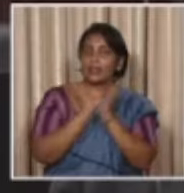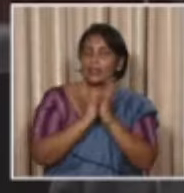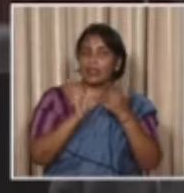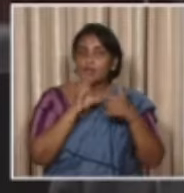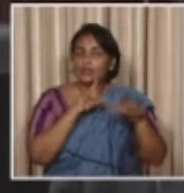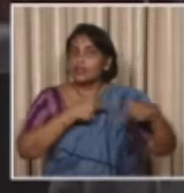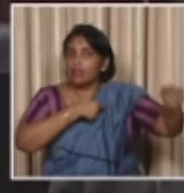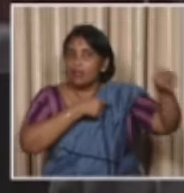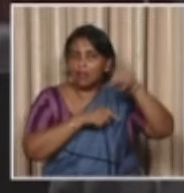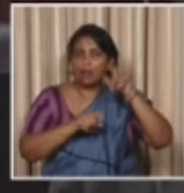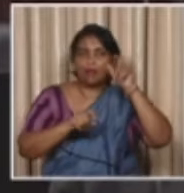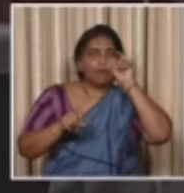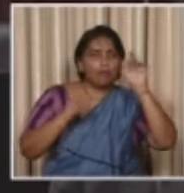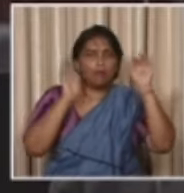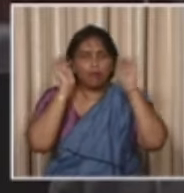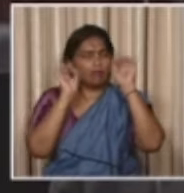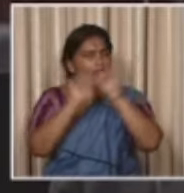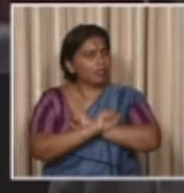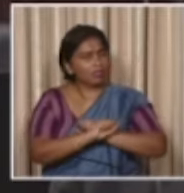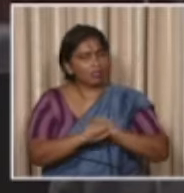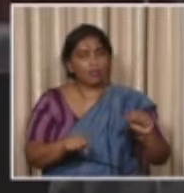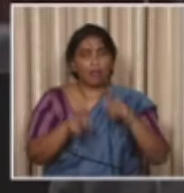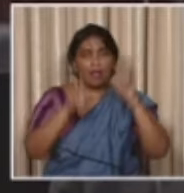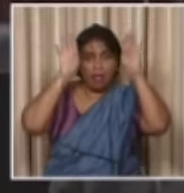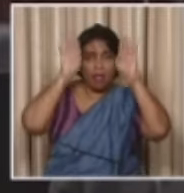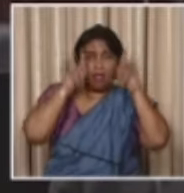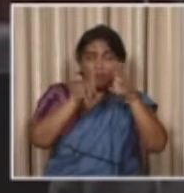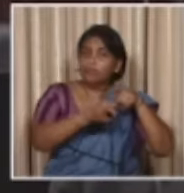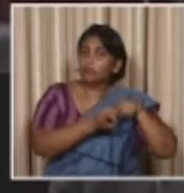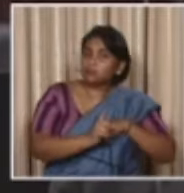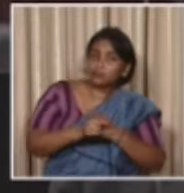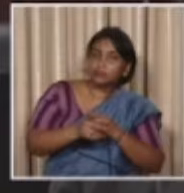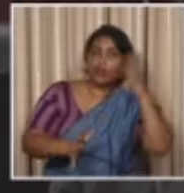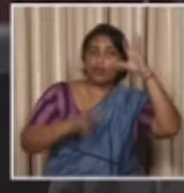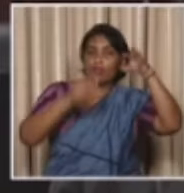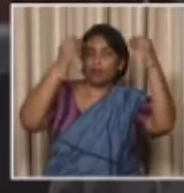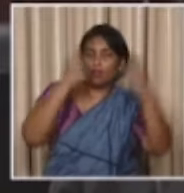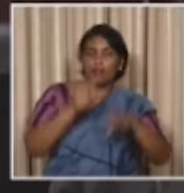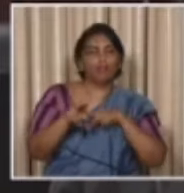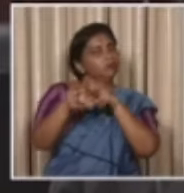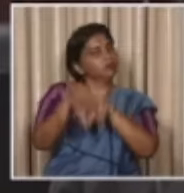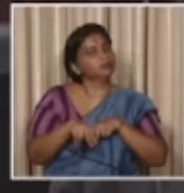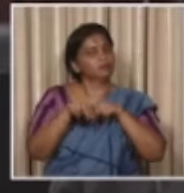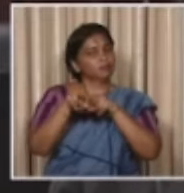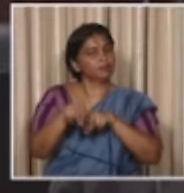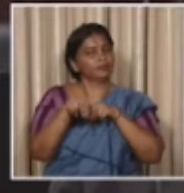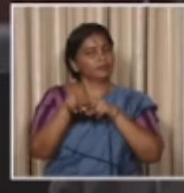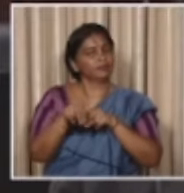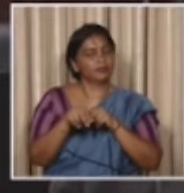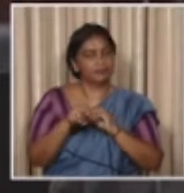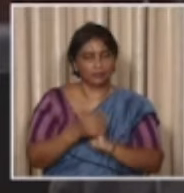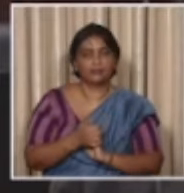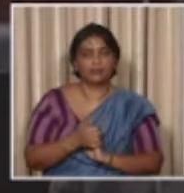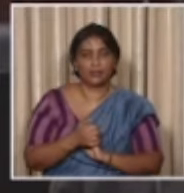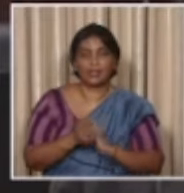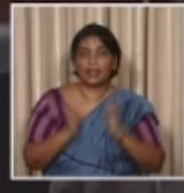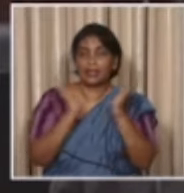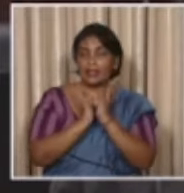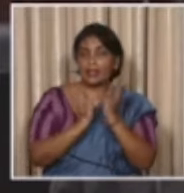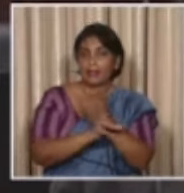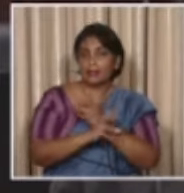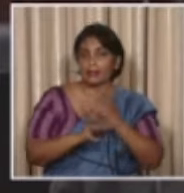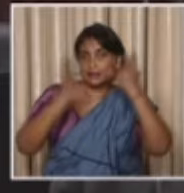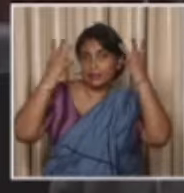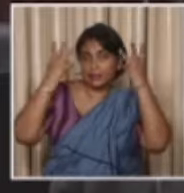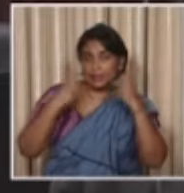සත්තුත් සෙවිල්ලක් බැලිල්ලක් නැතුව මේ හාව පස්සෙන් ලෝක පෙරලෙනවෝ කියන්නේ දුවන්න පටන් අරන් තියෙනවා. කැලේ සිංහයා